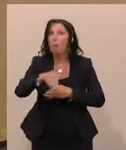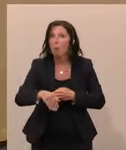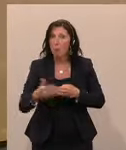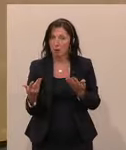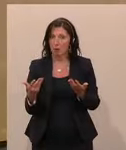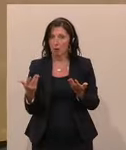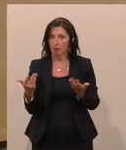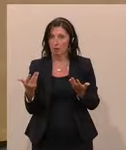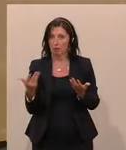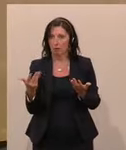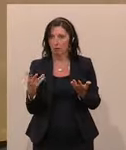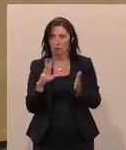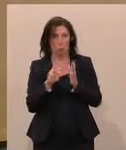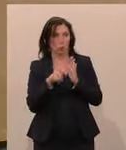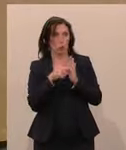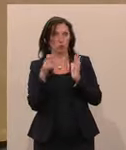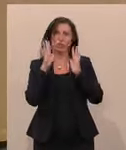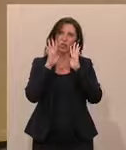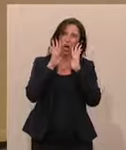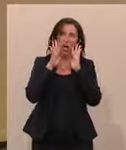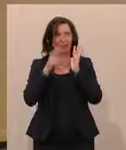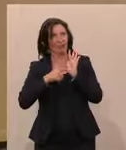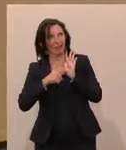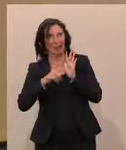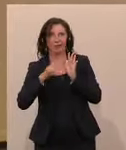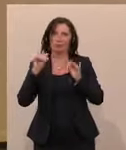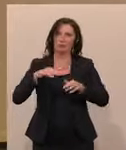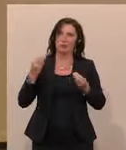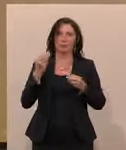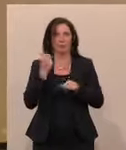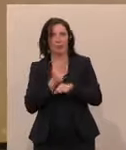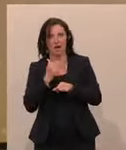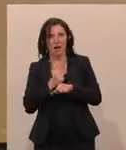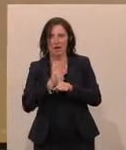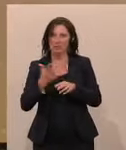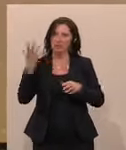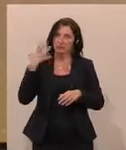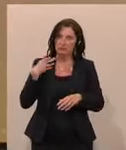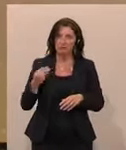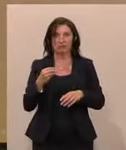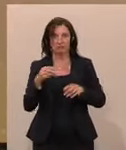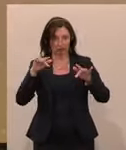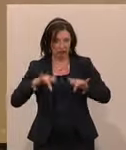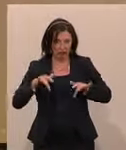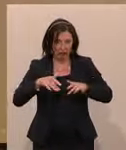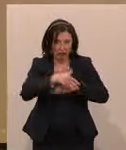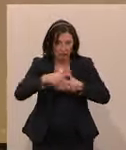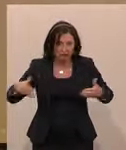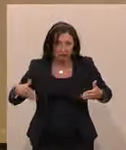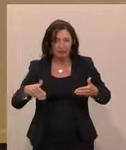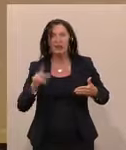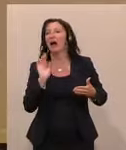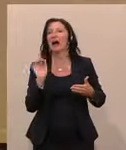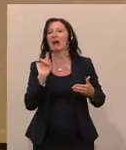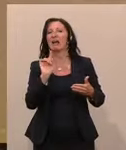es dann ist, nach Konsequenzen zu rufen und zu sagen, ja, man muss jetzt was machen. Ich stelle hier erneut eine rote Linie auf und sage, das und das geht gar